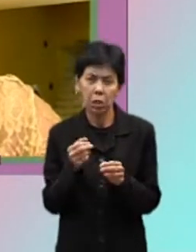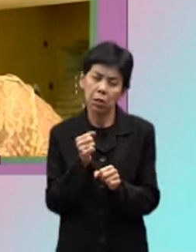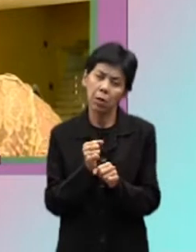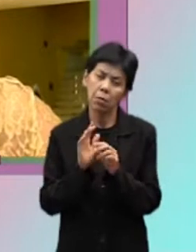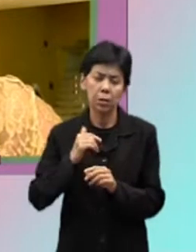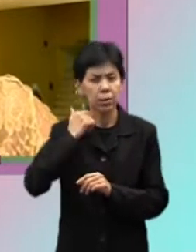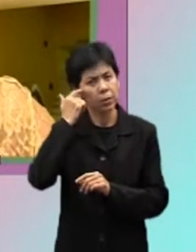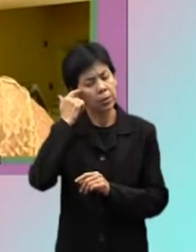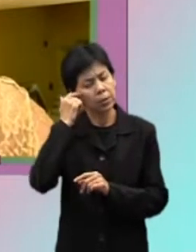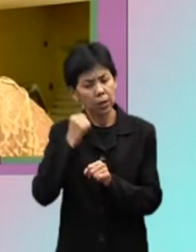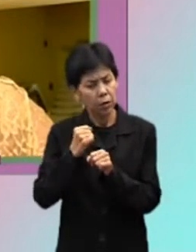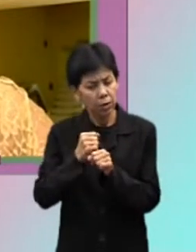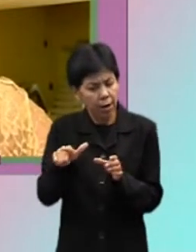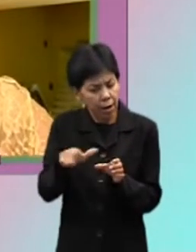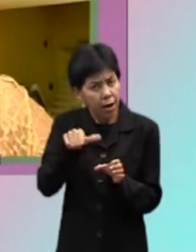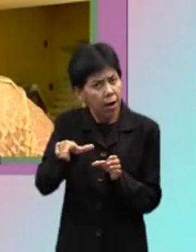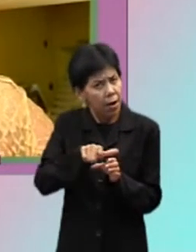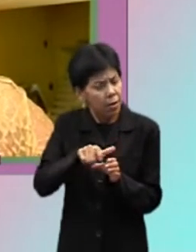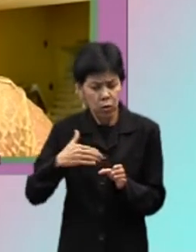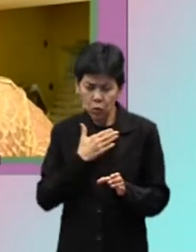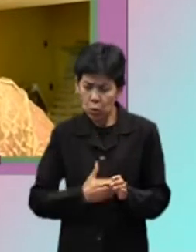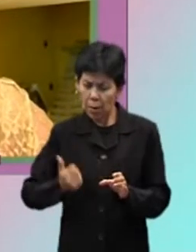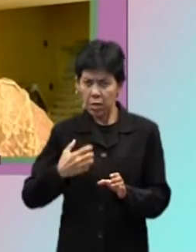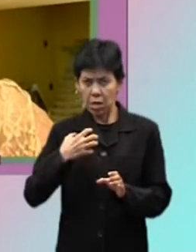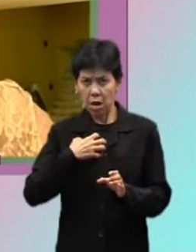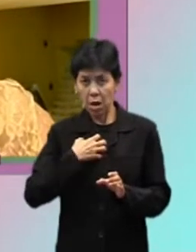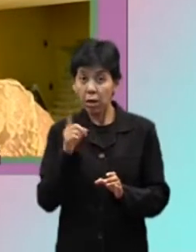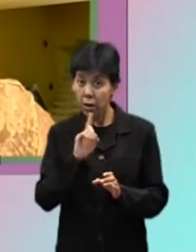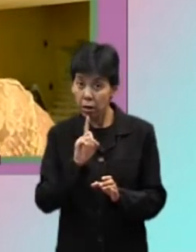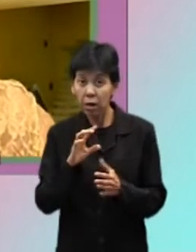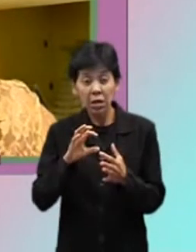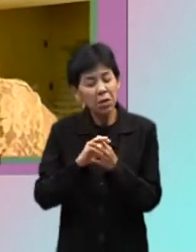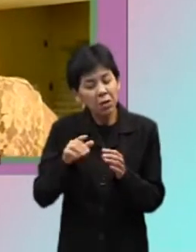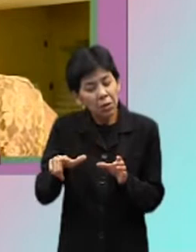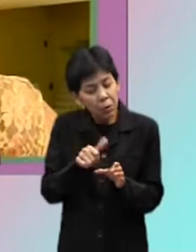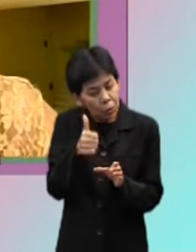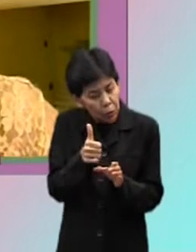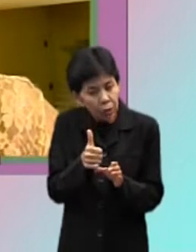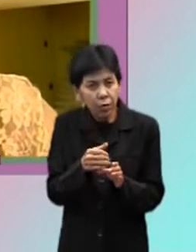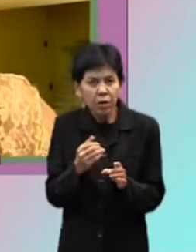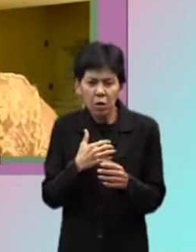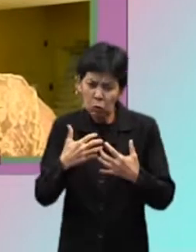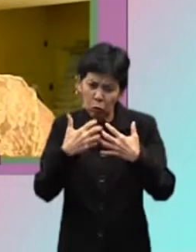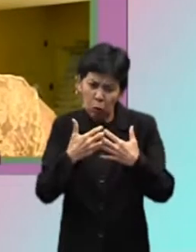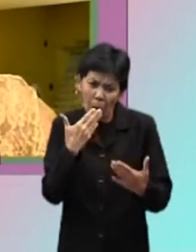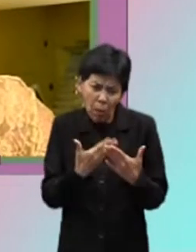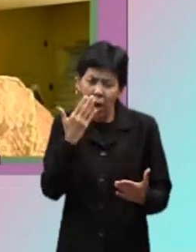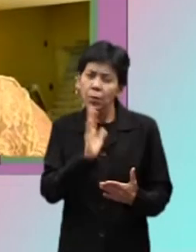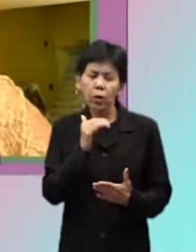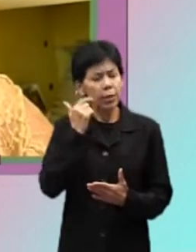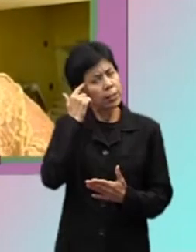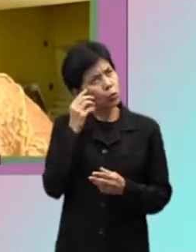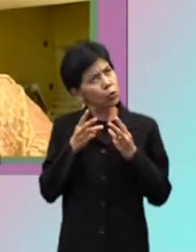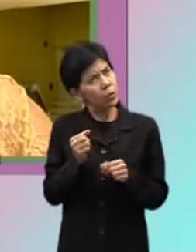แปลงยังไงเพื่อให้เกิดไอศกรีมที่ดีต่อสุขภาพแต่โดยที่ไม่ต้องใช้แมชชีนที่ราคาแพ